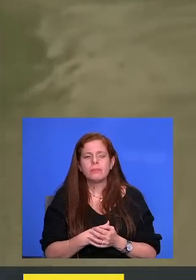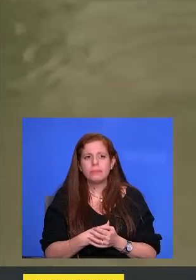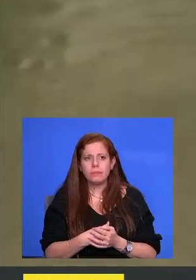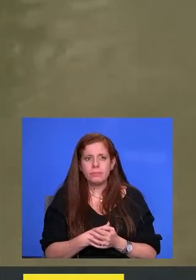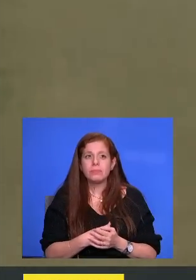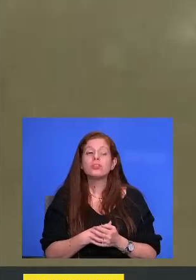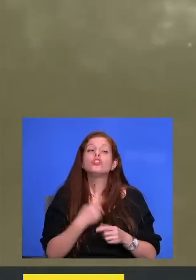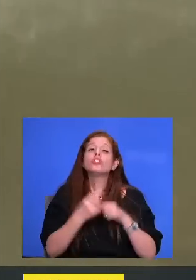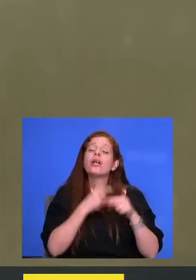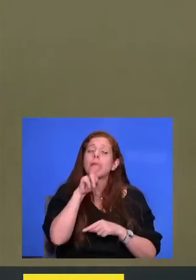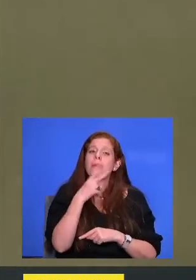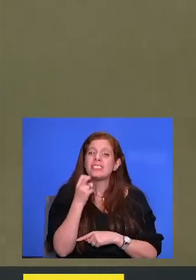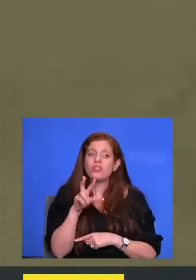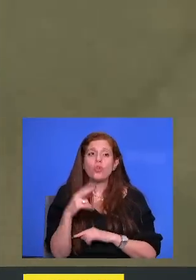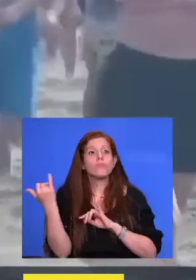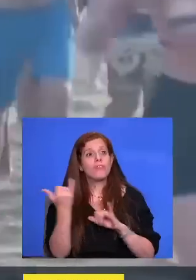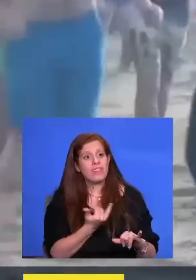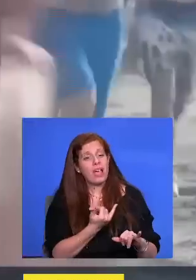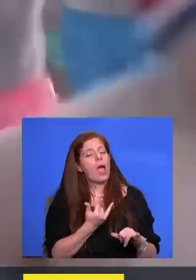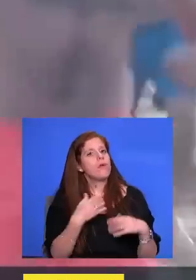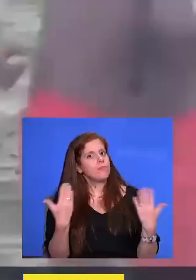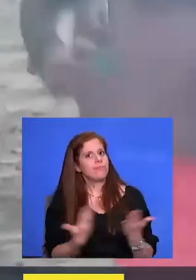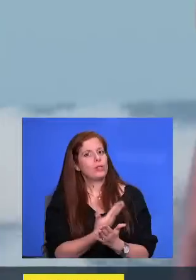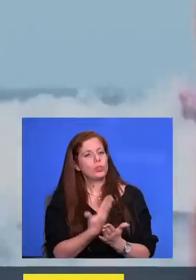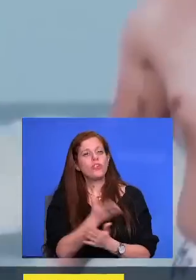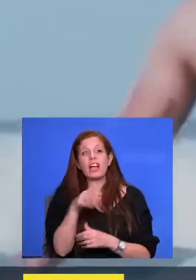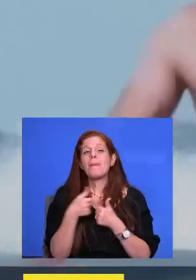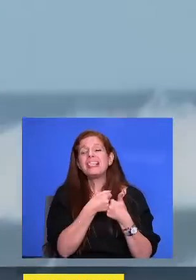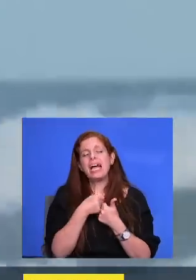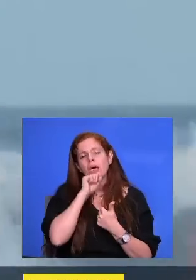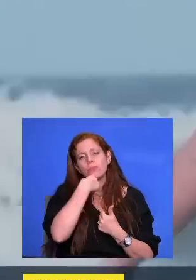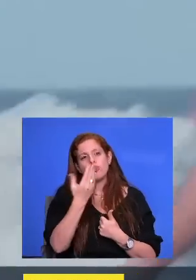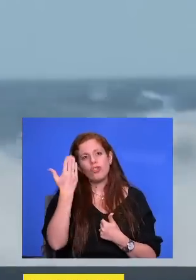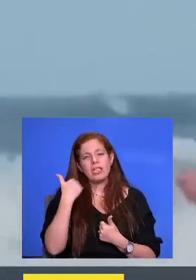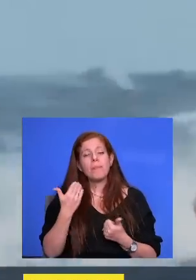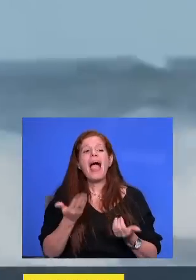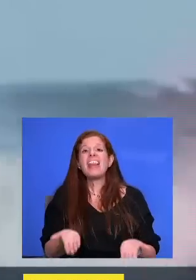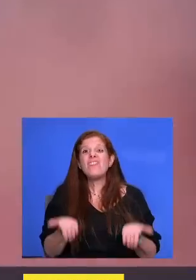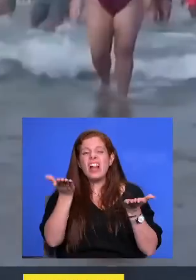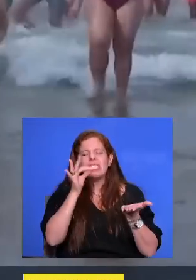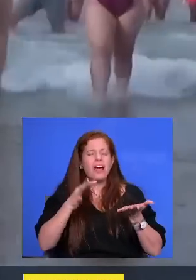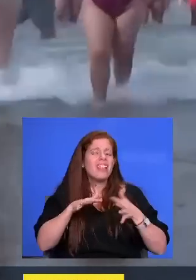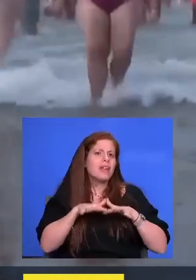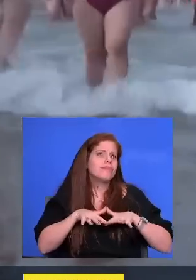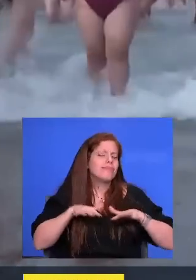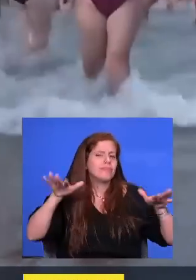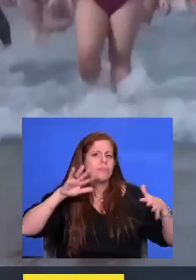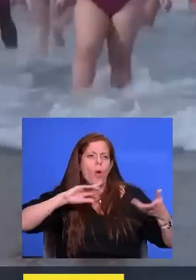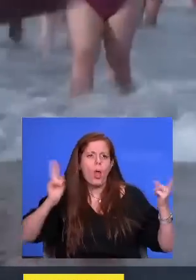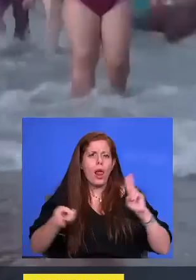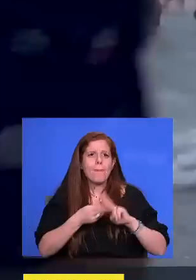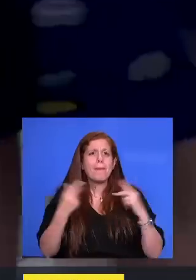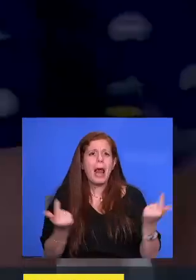שנת 2023 מביאה איתה אמנם דף חדש, אבל גם אתגרים ישנים. האינפלציה עדיין משתוללת בכל העולם, המלחמה